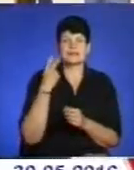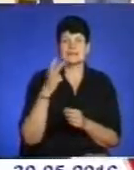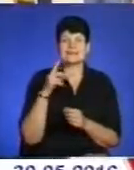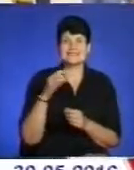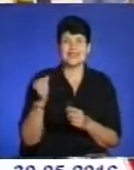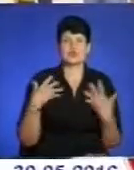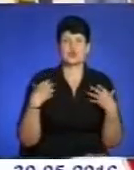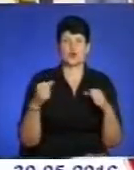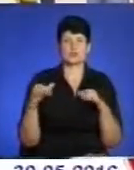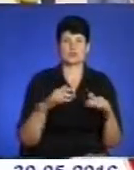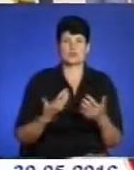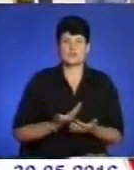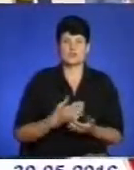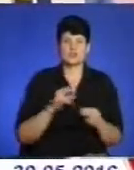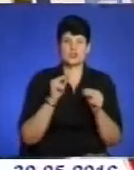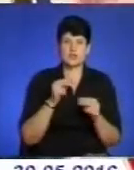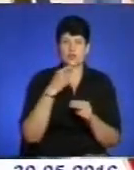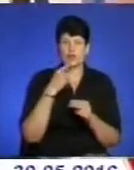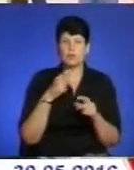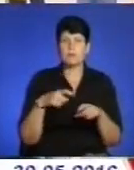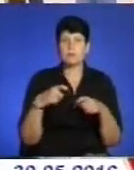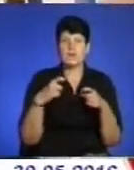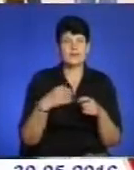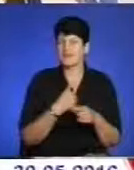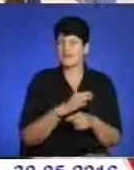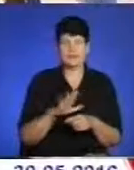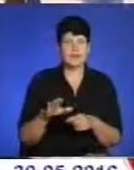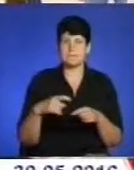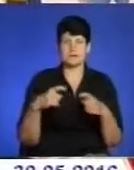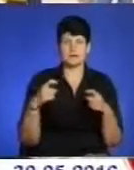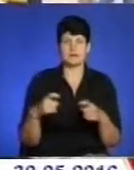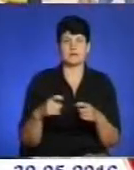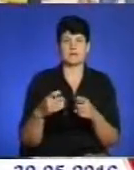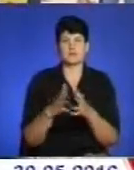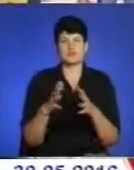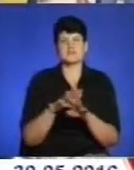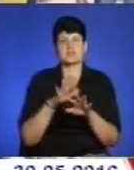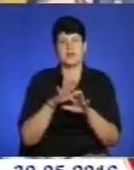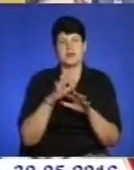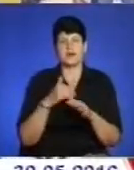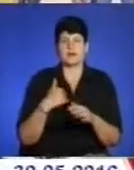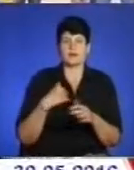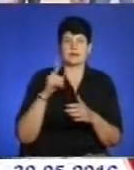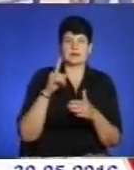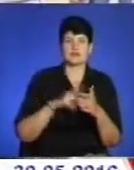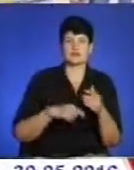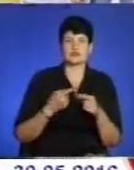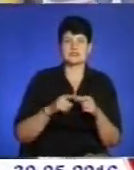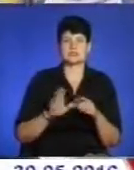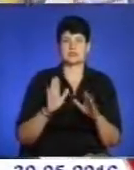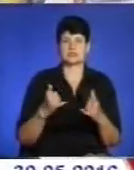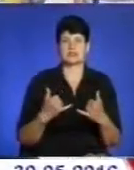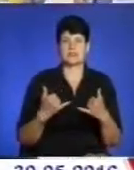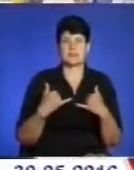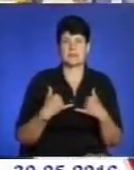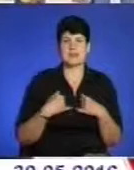А скільки маєте пробігти? Яку дистанцію? Невеличку, 700 км. Біг дає нам окситоцин в крові, який приносить відчуття